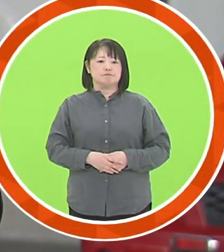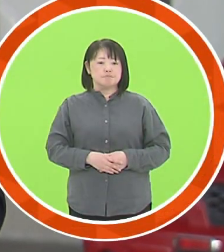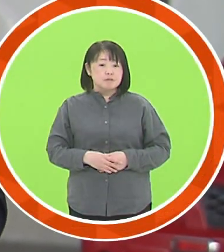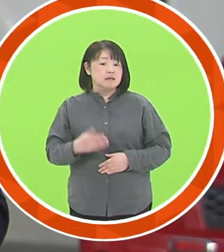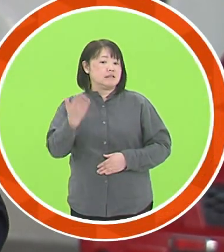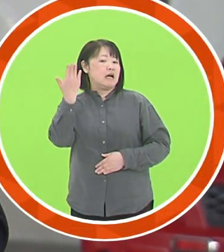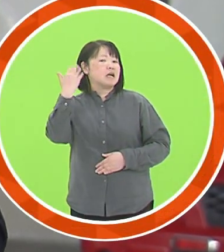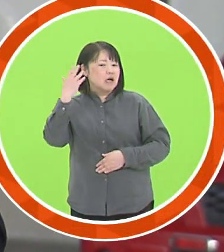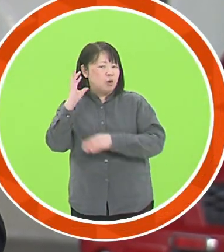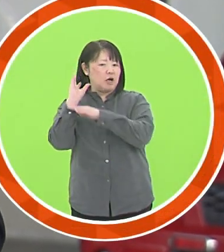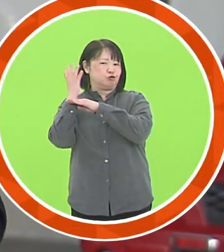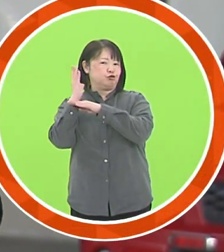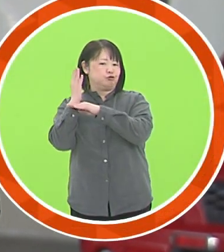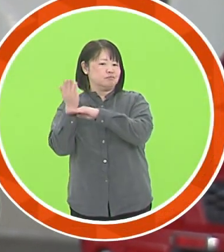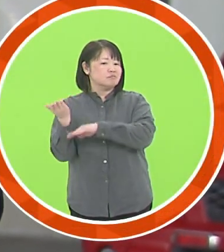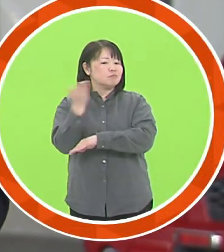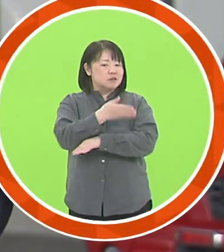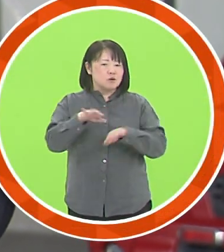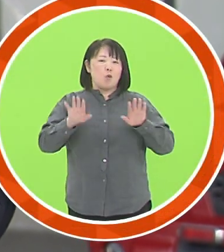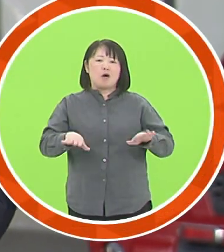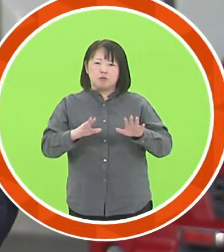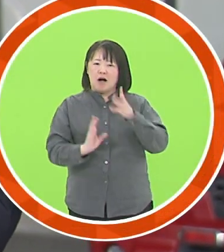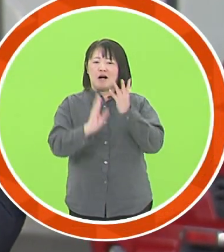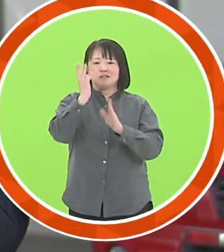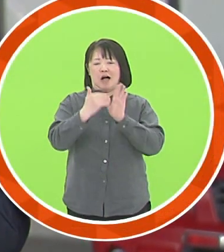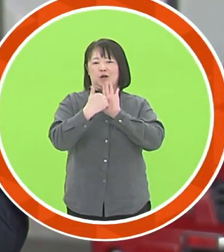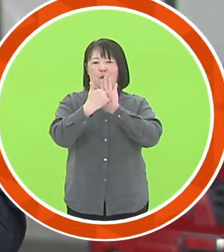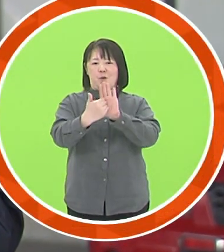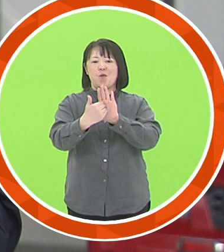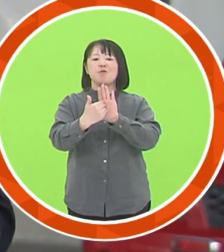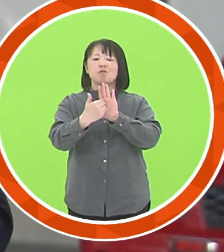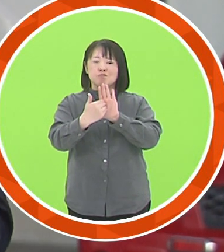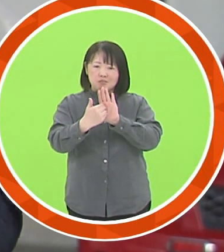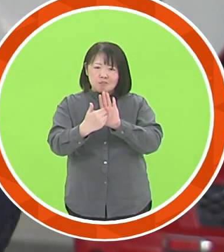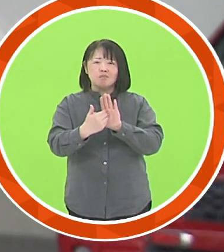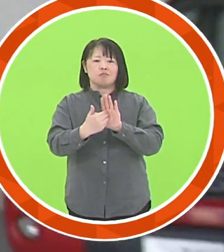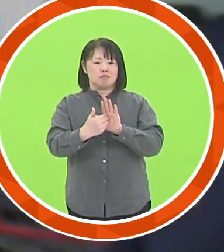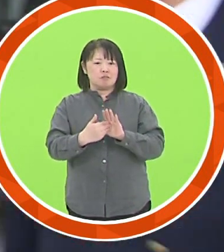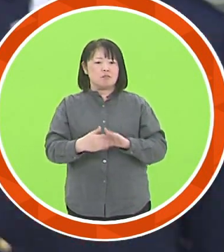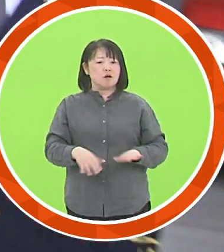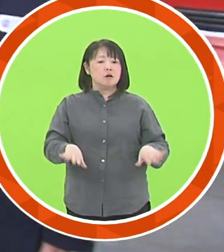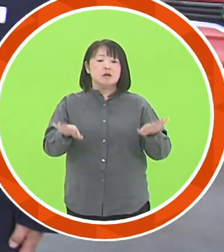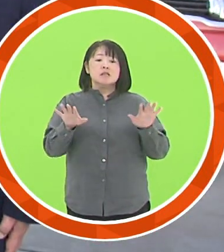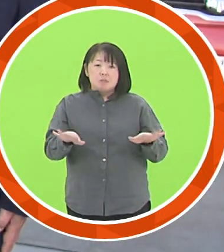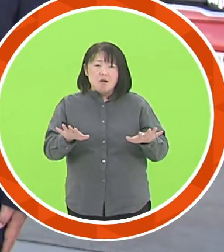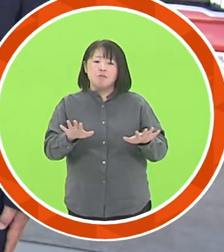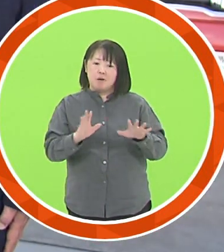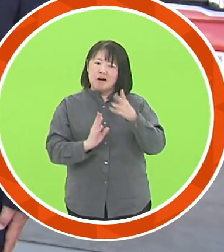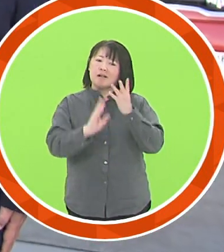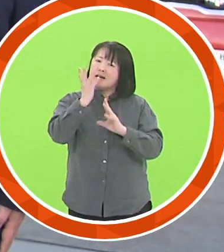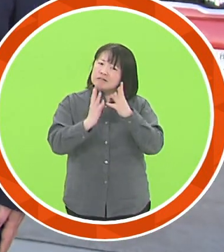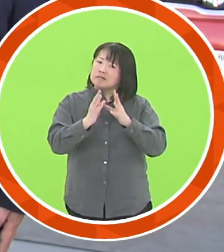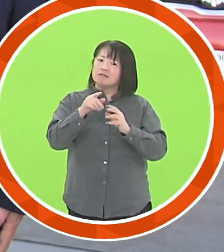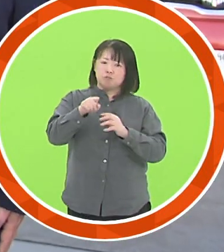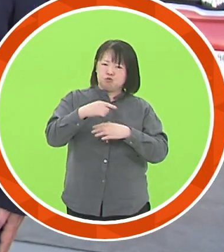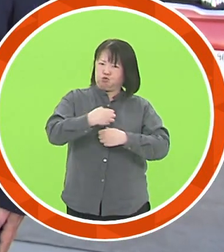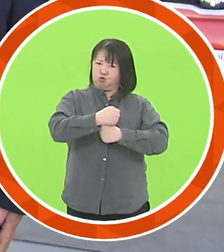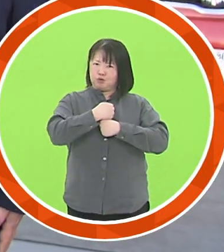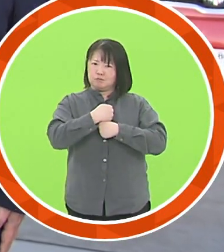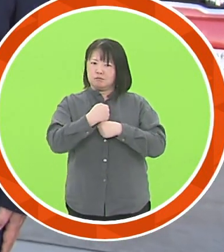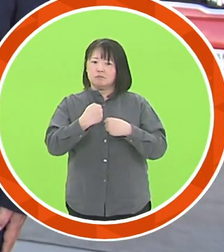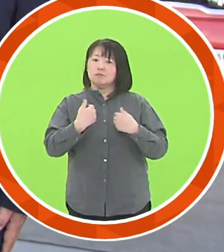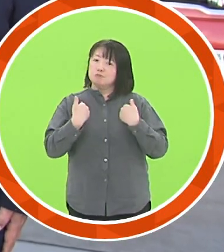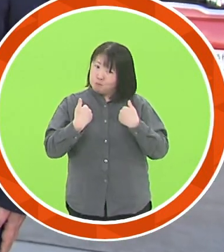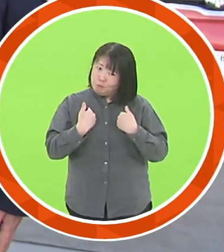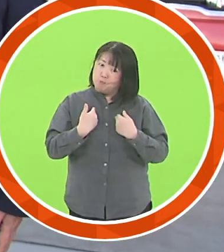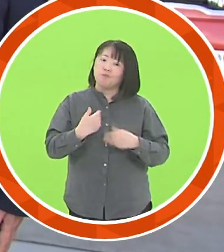前回の救急に続いて今回は火災予防なんですけれども、この時期火事への注意は大